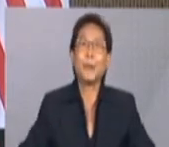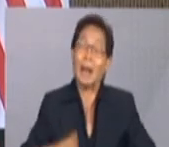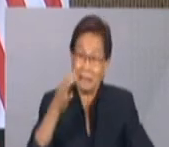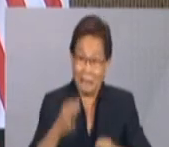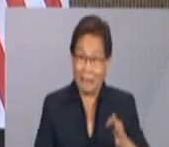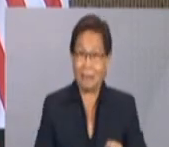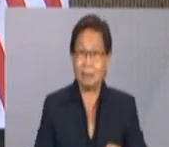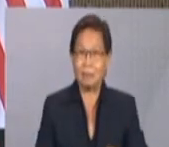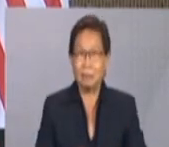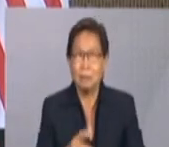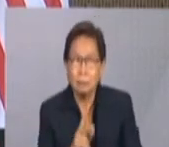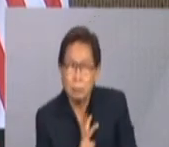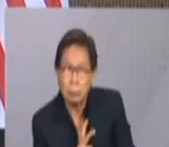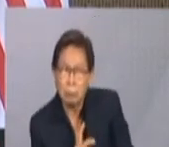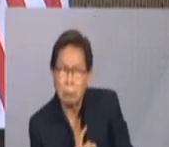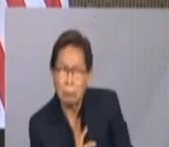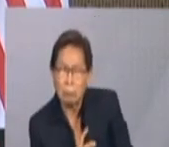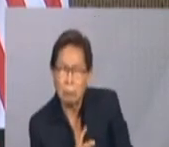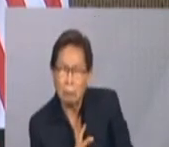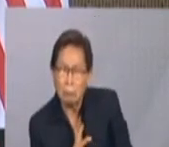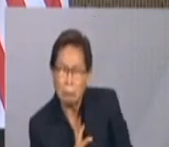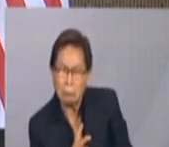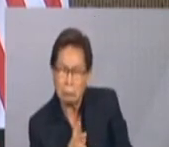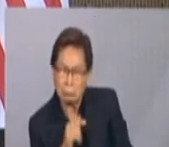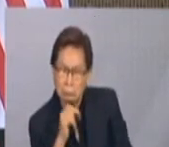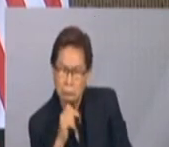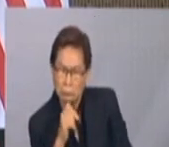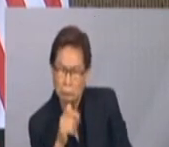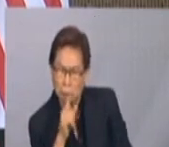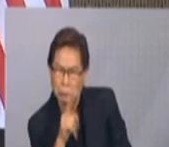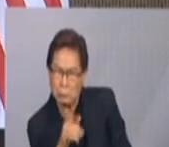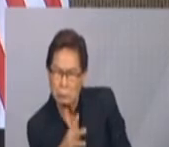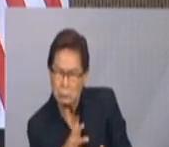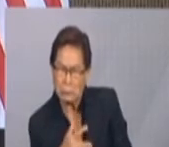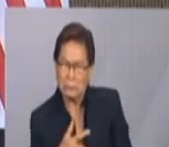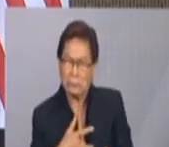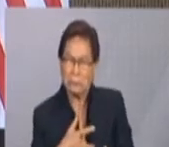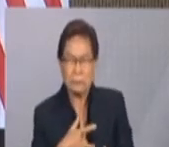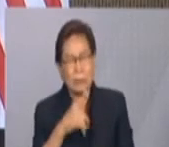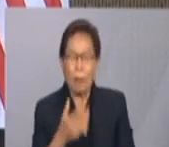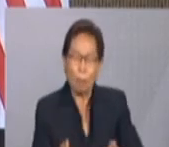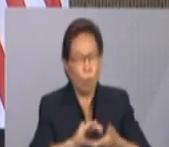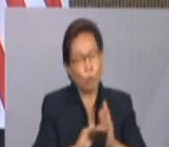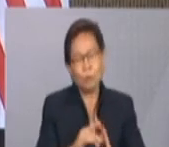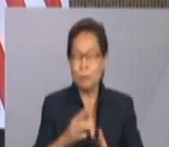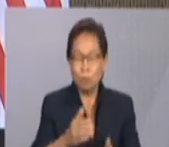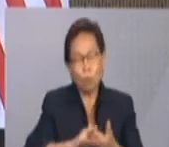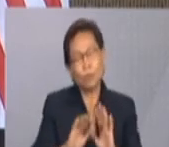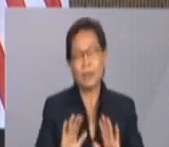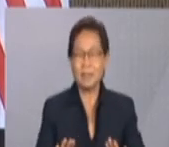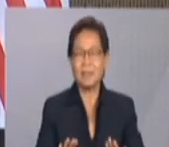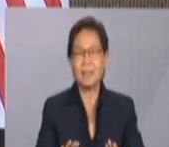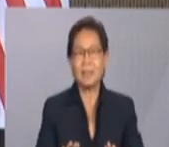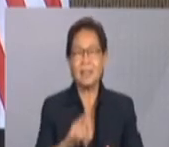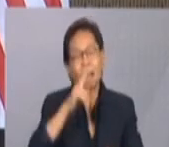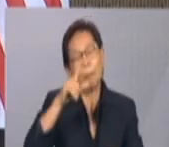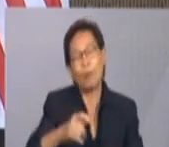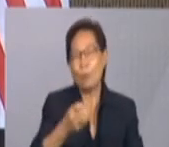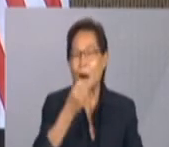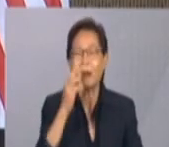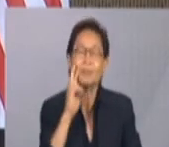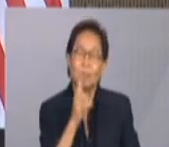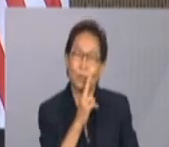masih was-was bungkus sajalah tak perlu makan di restoran dan ini mungkin boleh adalah lebih